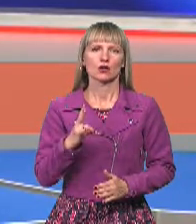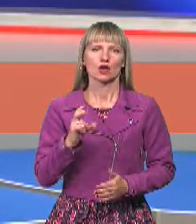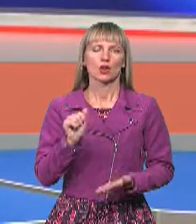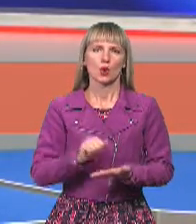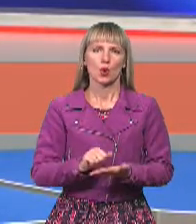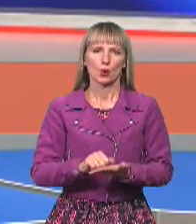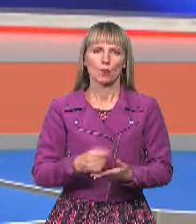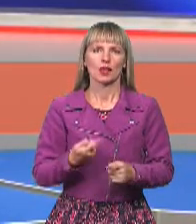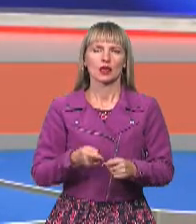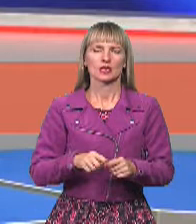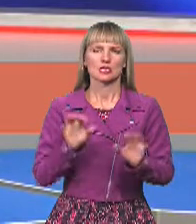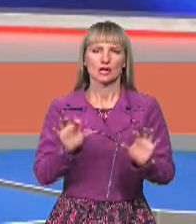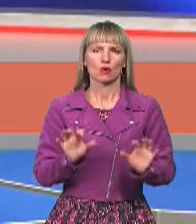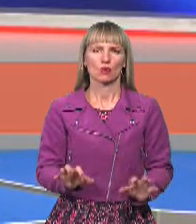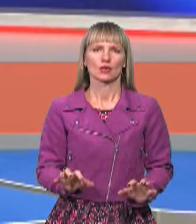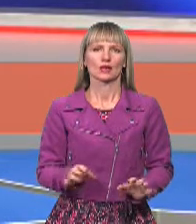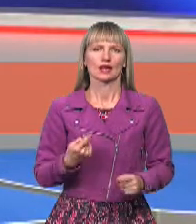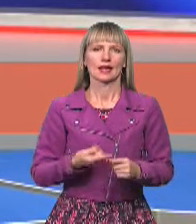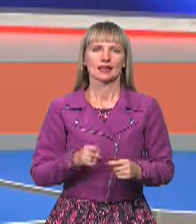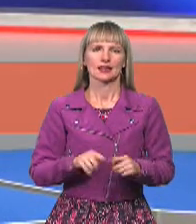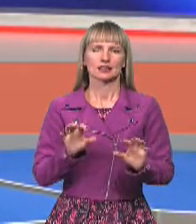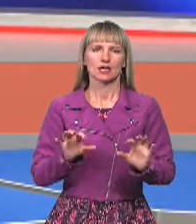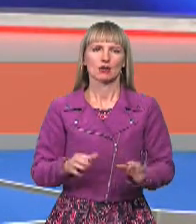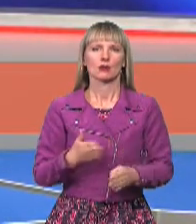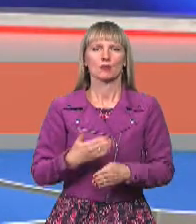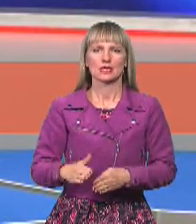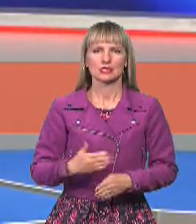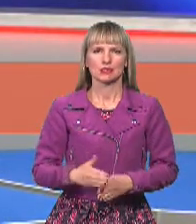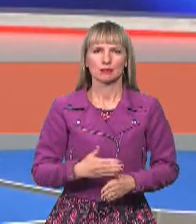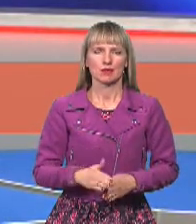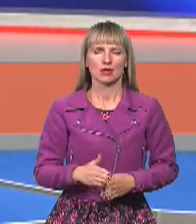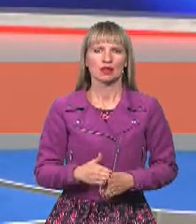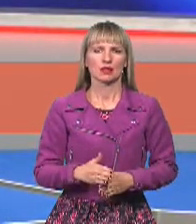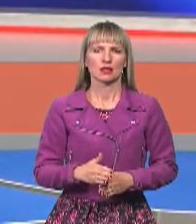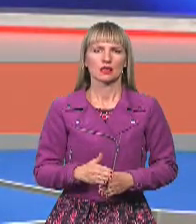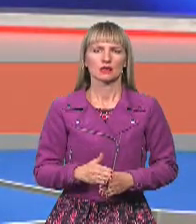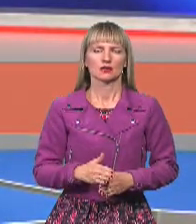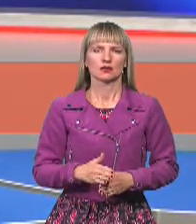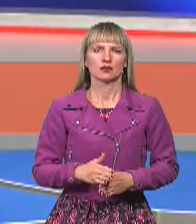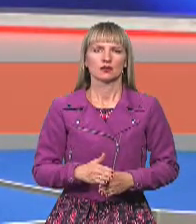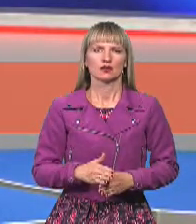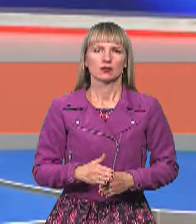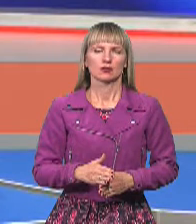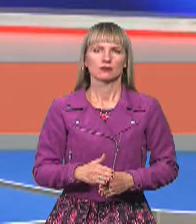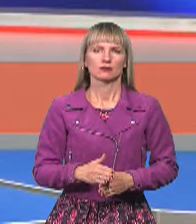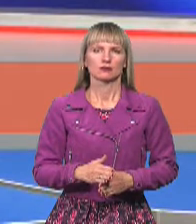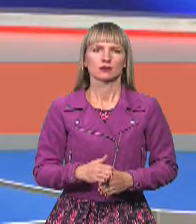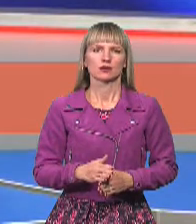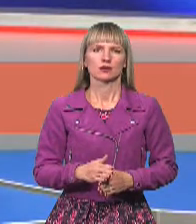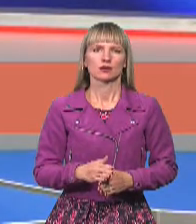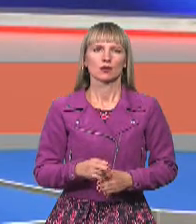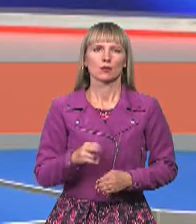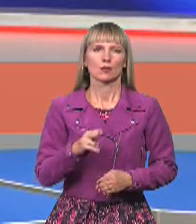это законы. И эти законы постепенно обрастают мышечной тканью,